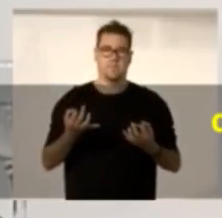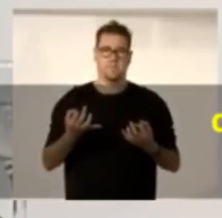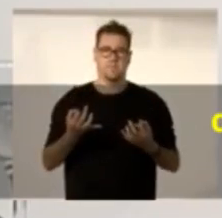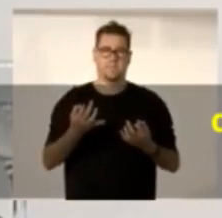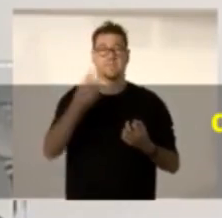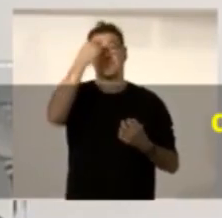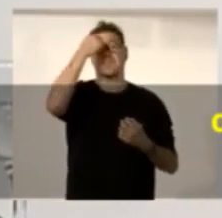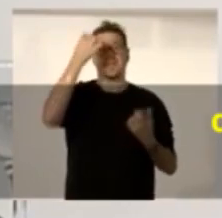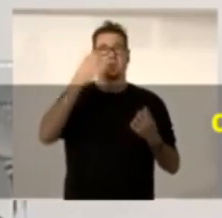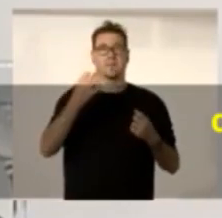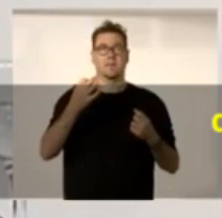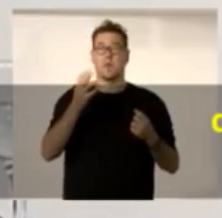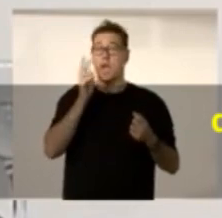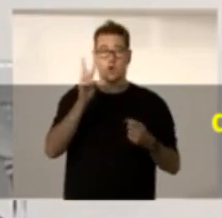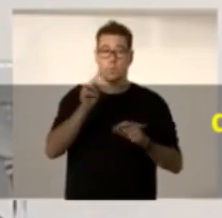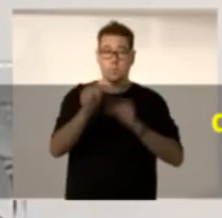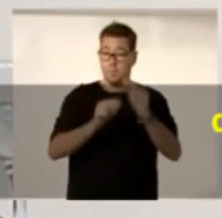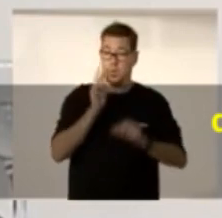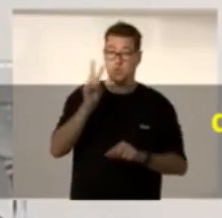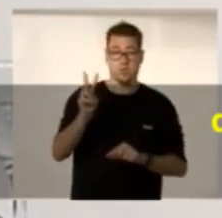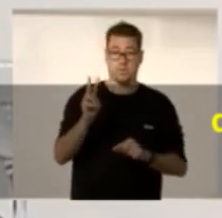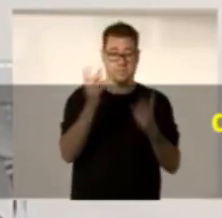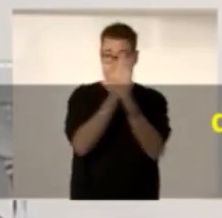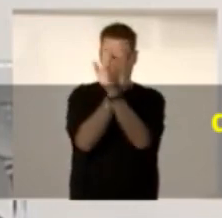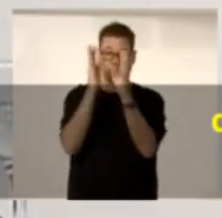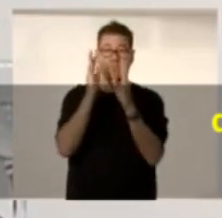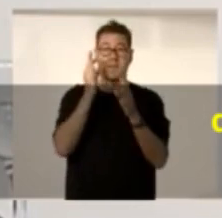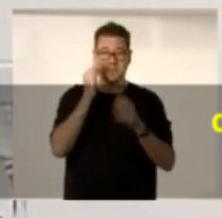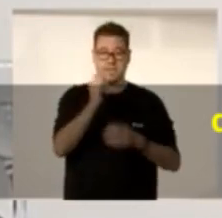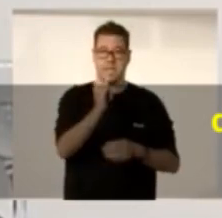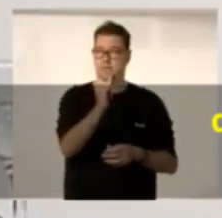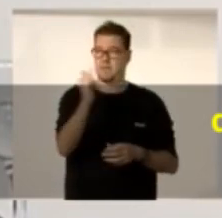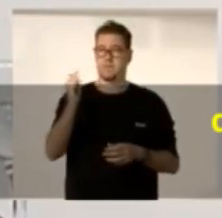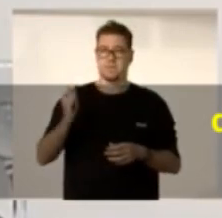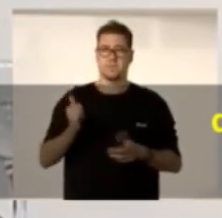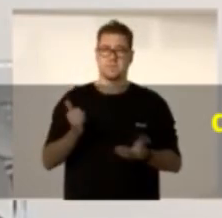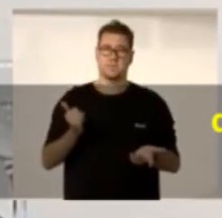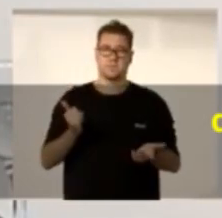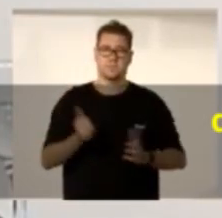de que encara que no el vegem, de que siga invisible, està ahí.